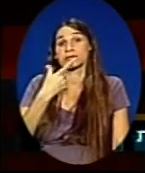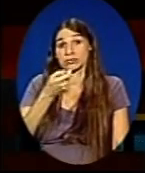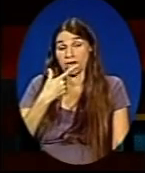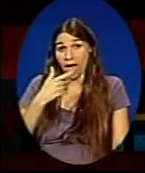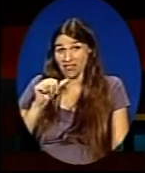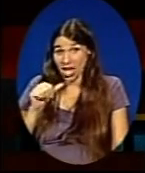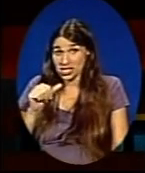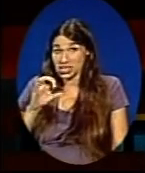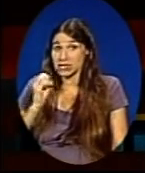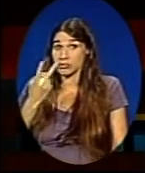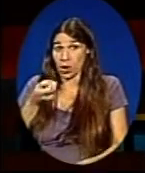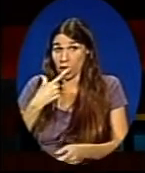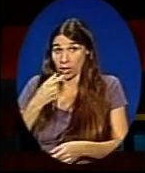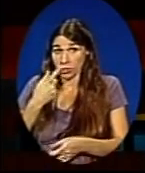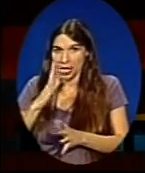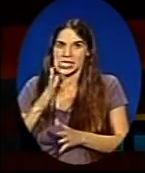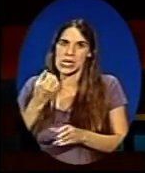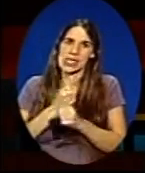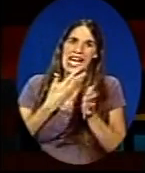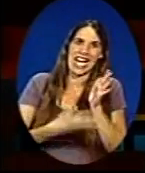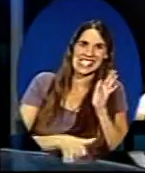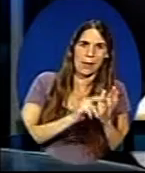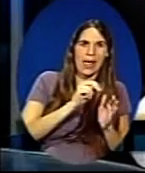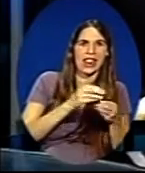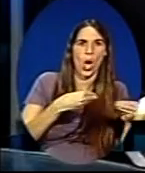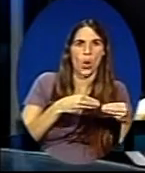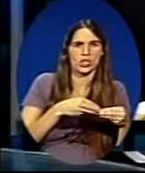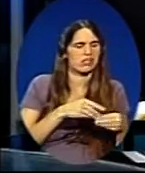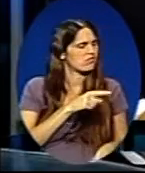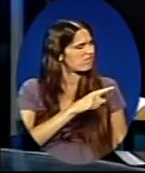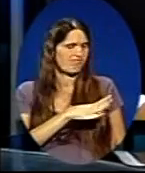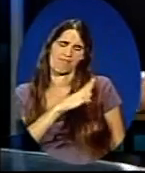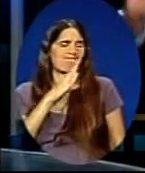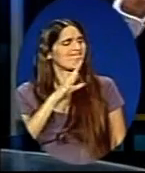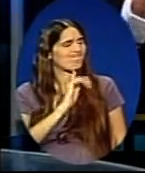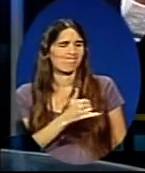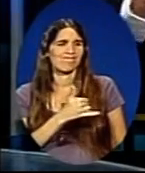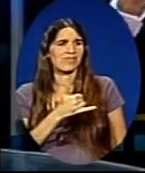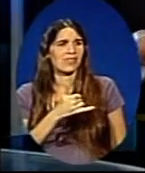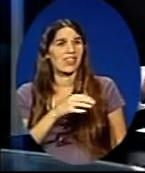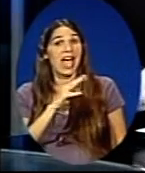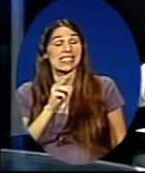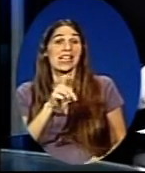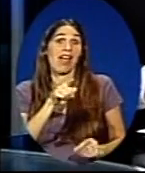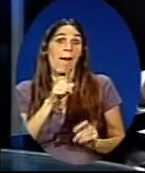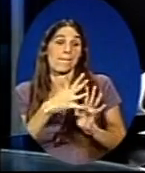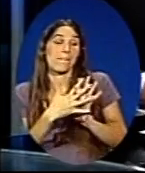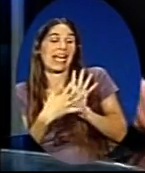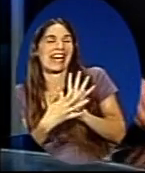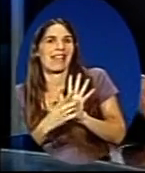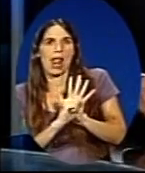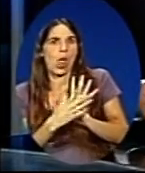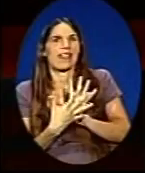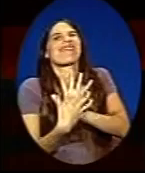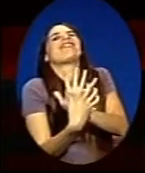לגרום לחסר בנחושת, שזו בעיה אחרת. זה ידוע, חסר בנחושת בעייתי מאוד. וזה אגב... ואז המגנט, אתה לא נתפס עליו, שזו